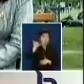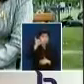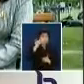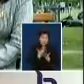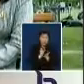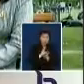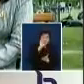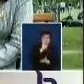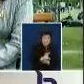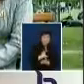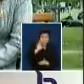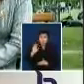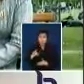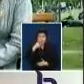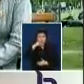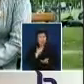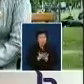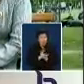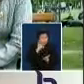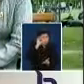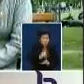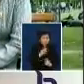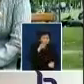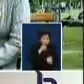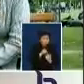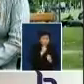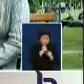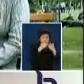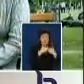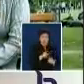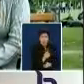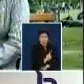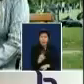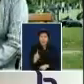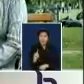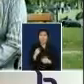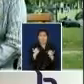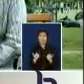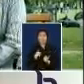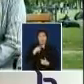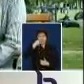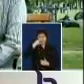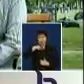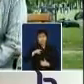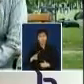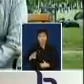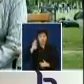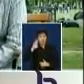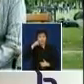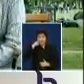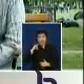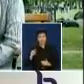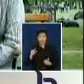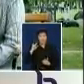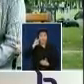ช่ค่ะ ส่วนใหญ่เป็นประเภทใดบ้างคะ ก็อย่างที่ลงทุนในประเทศไทยนะคะก็ที่นักลงทุนบริษัทไทยที่มาลงทุ